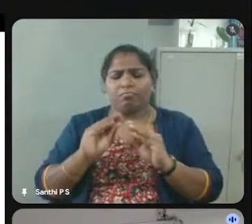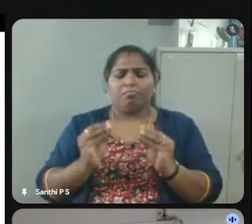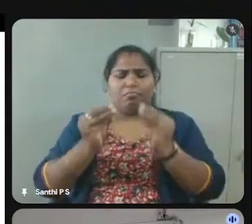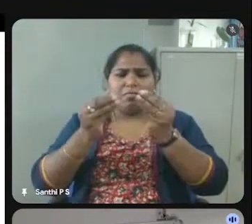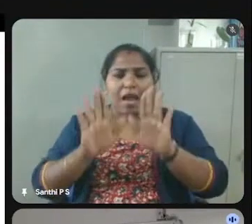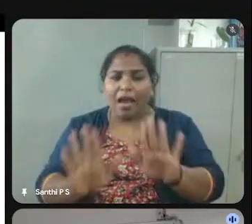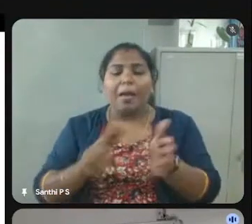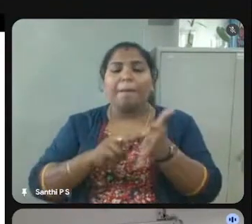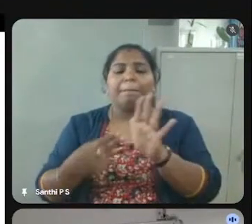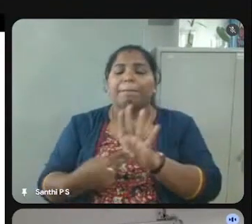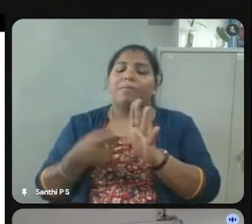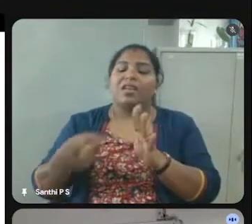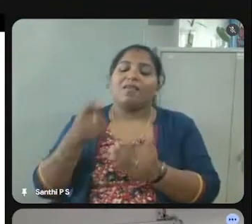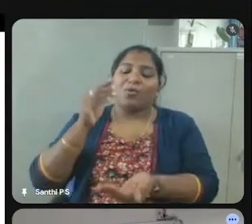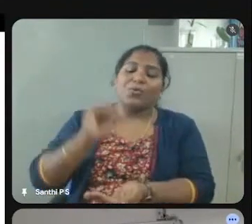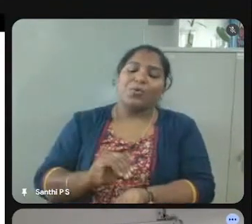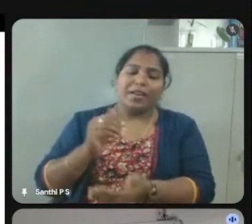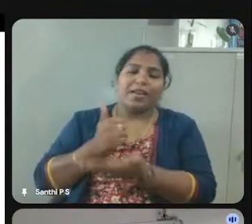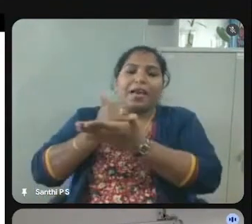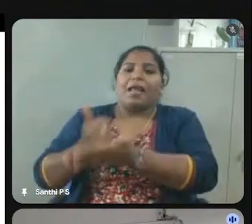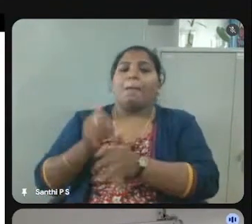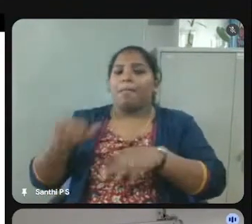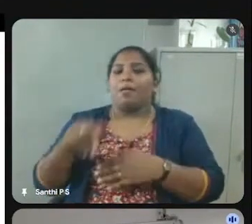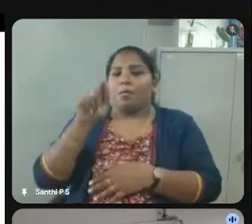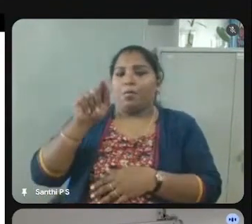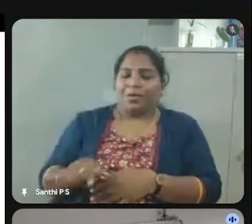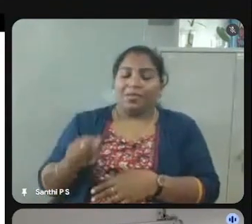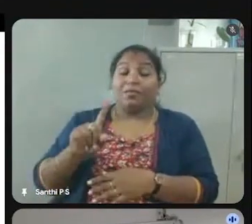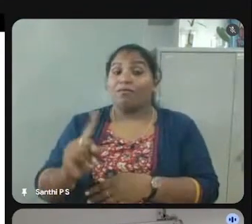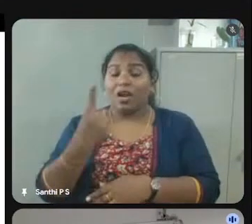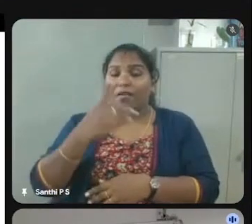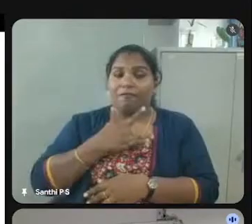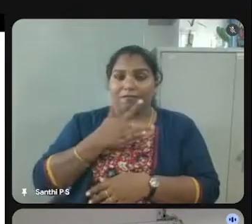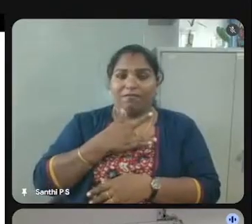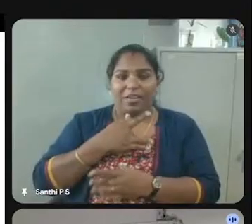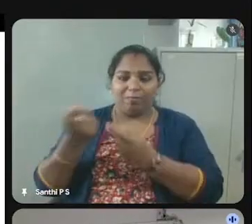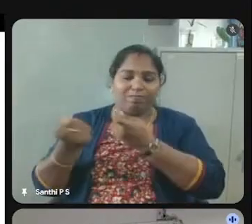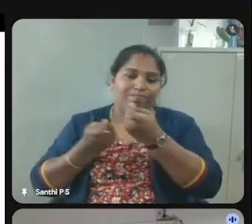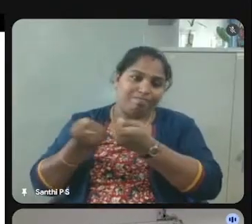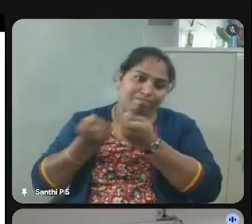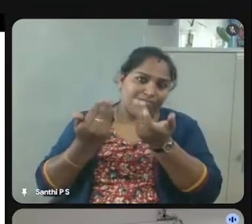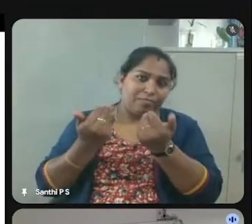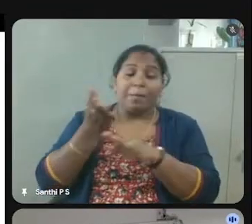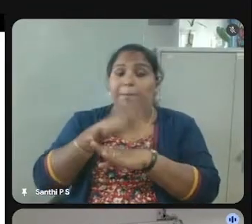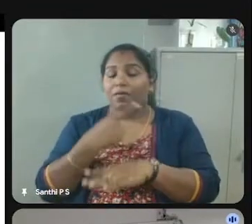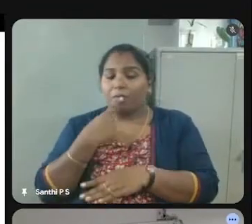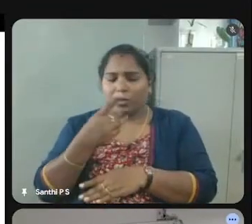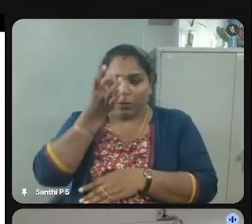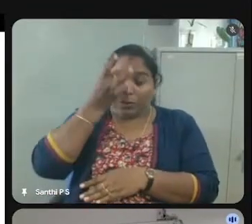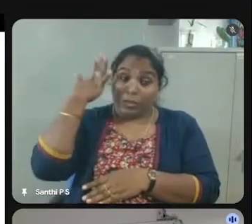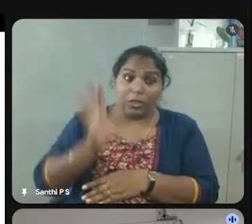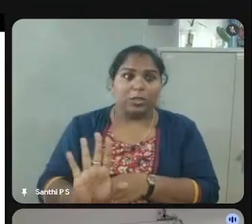സഹായിക്കാൻ കഴിയുന്നത്, ഏതെല്ലാം കാര്യങ്ങളിൽ സഹായിക്കാൻ കഴിയും? ഒന്ന്, വികാരങ്ങളെ നിയന്ത്രിക്കുക. ഞാൻ മുന്നേ ആ തുടക്കത്തിൽ പറഞ്ഞ പോലെ ദേഷ്യം,